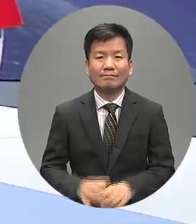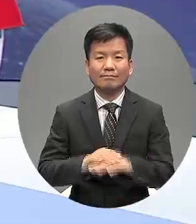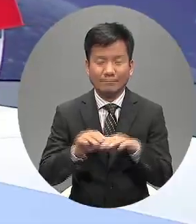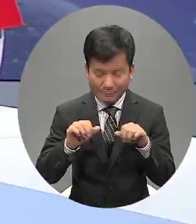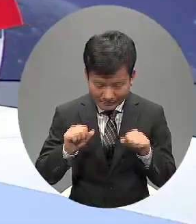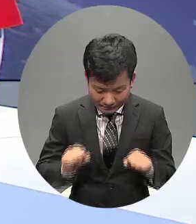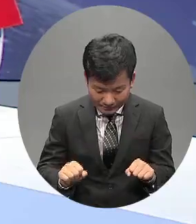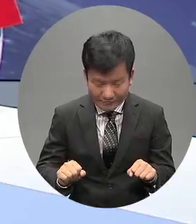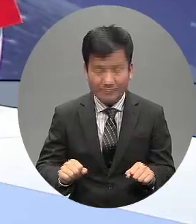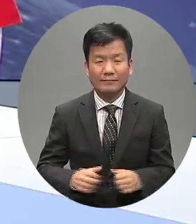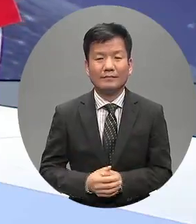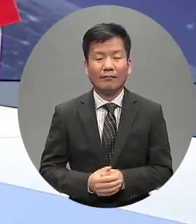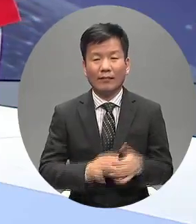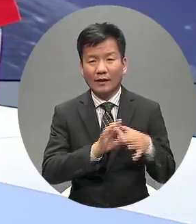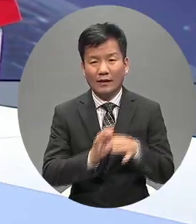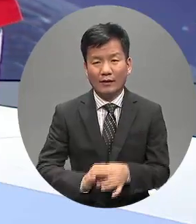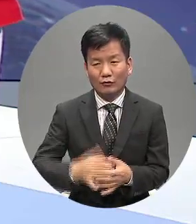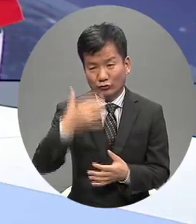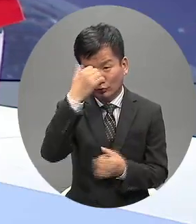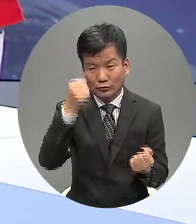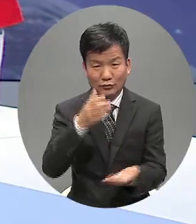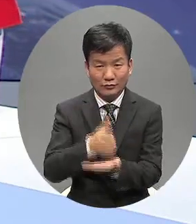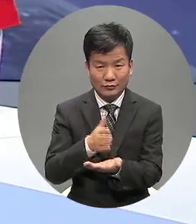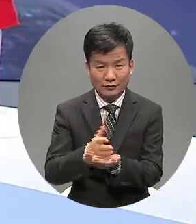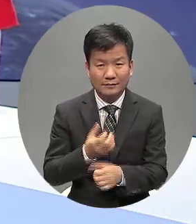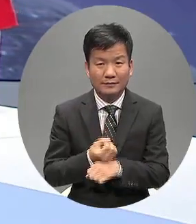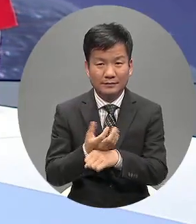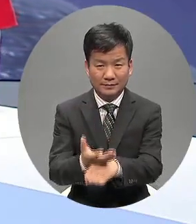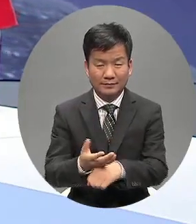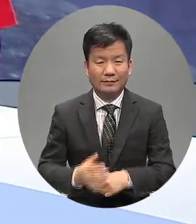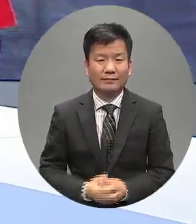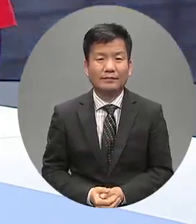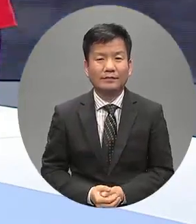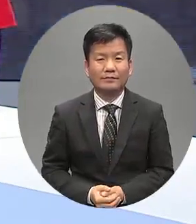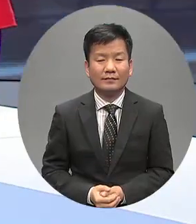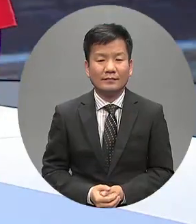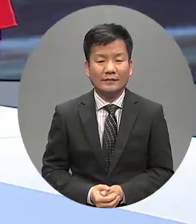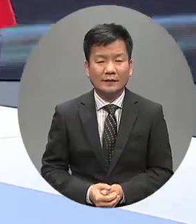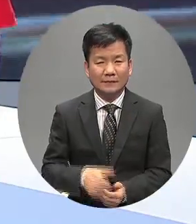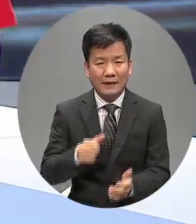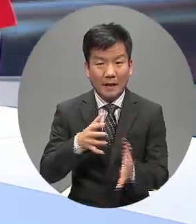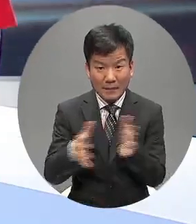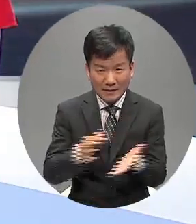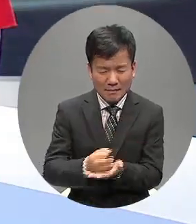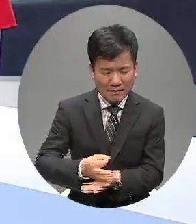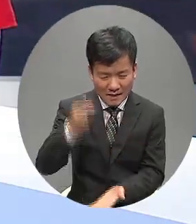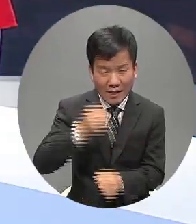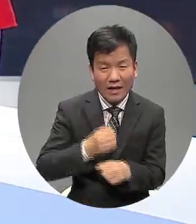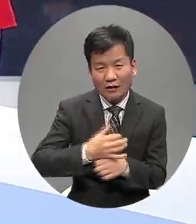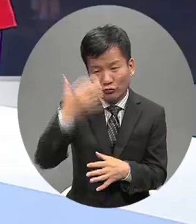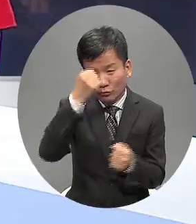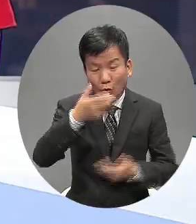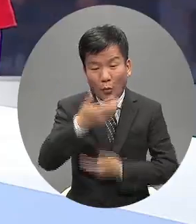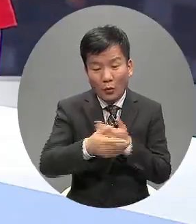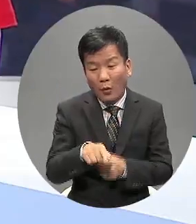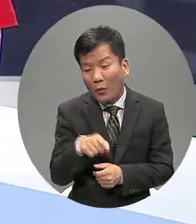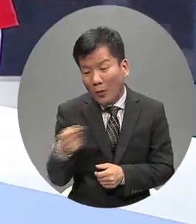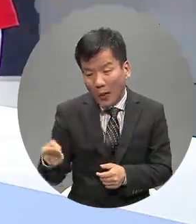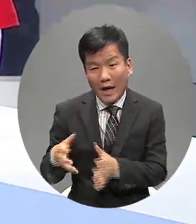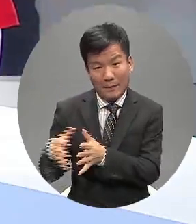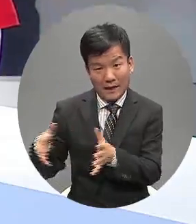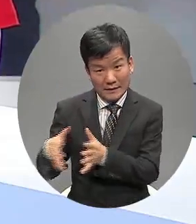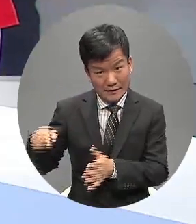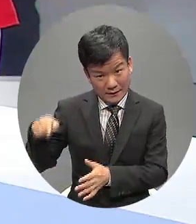여러분 안녕하십니까? 계속해서 뉴스데스크 충북 소식입니다. 초고분양가 논란이 일고 있는 청주 고속터미널